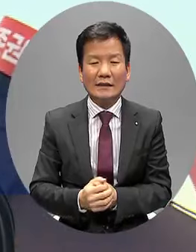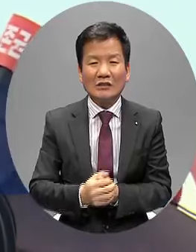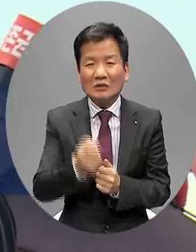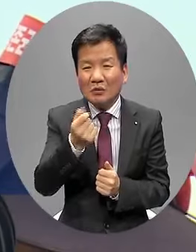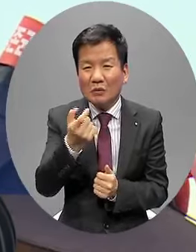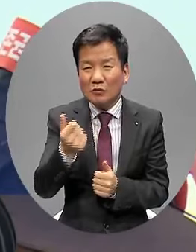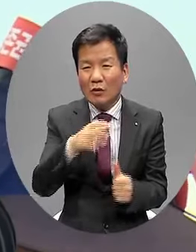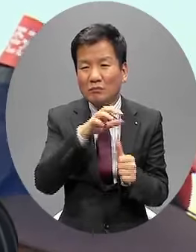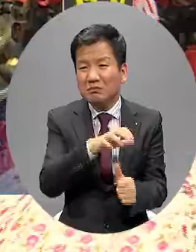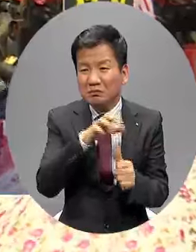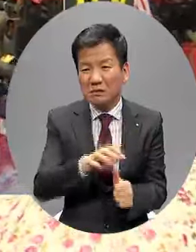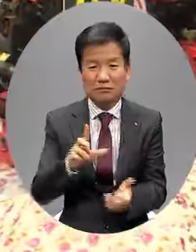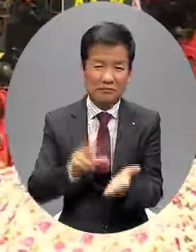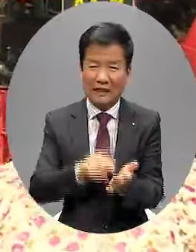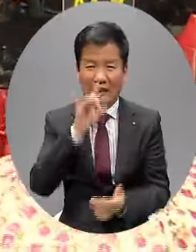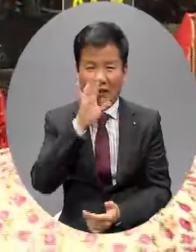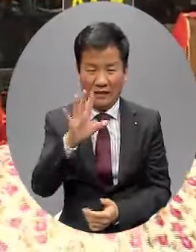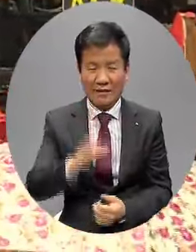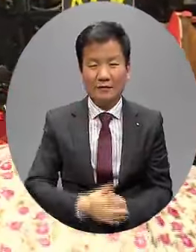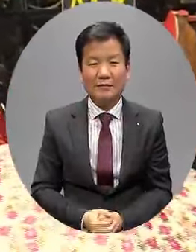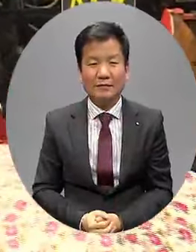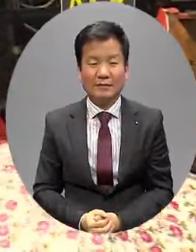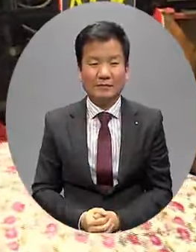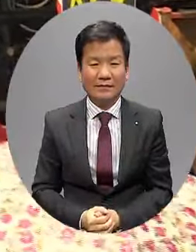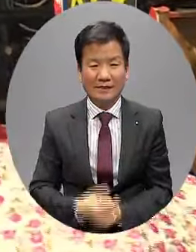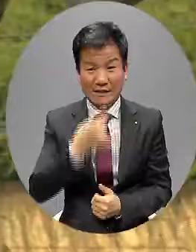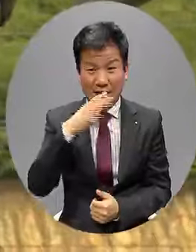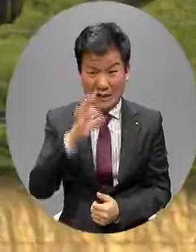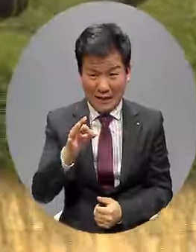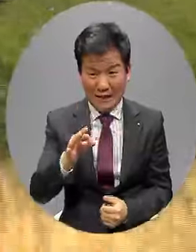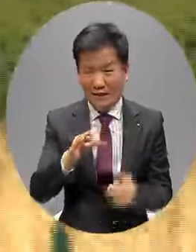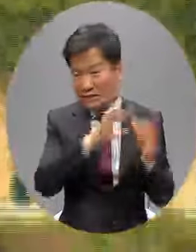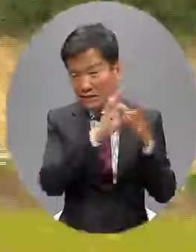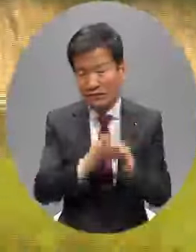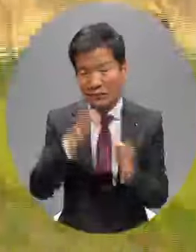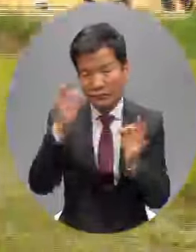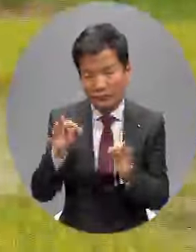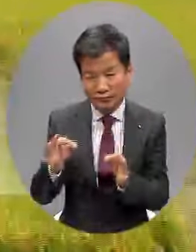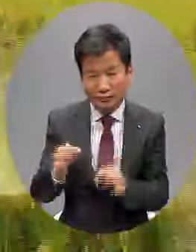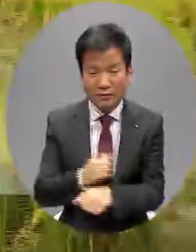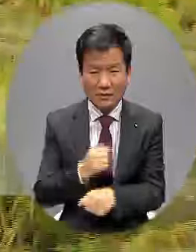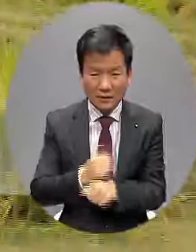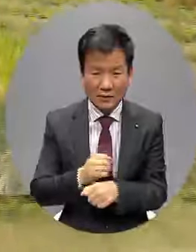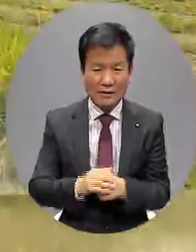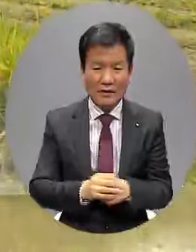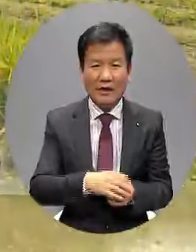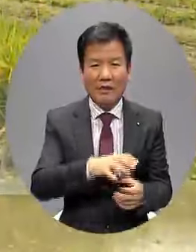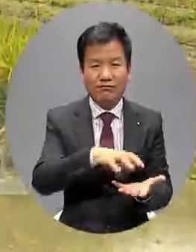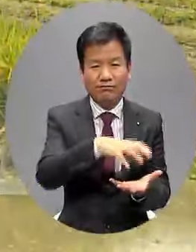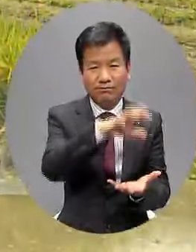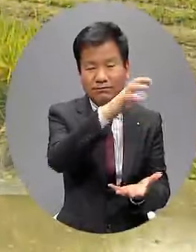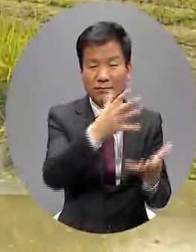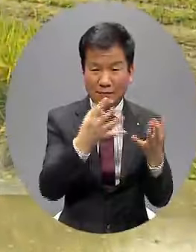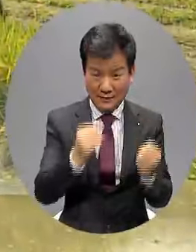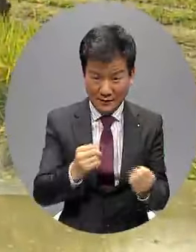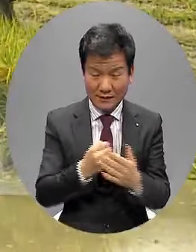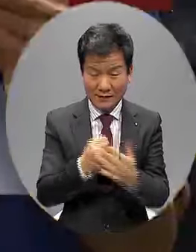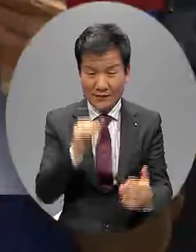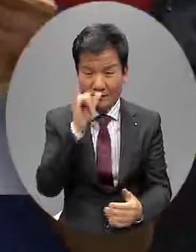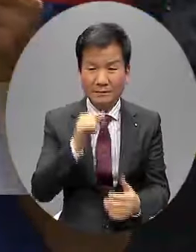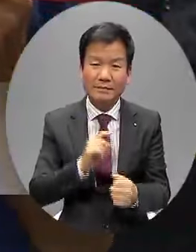격리 때문이었다. 정부는 쌀 소비량이 지속적으로 줄면서 공급 과잉이 일어나고 있다고 지적하고